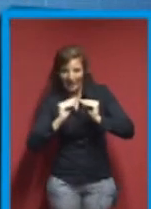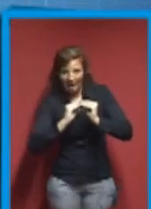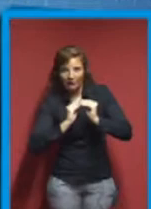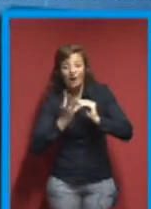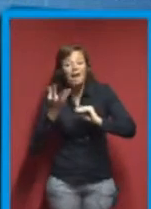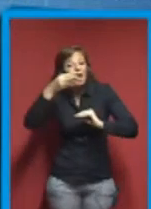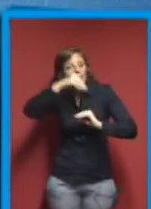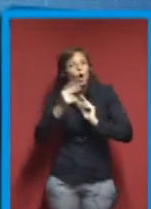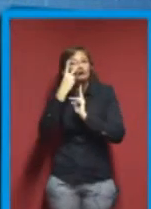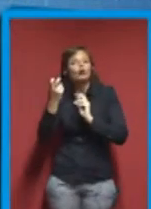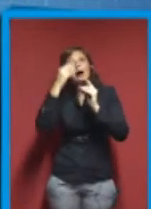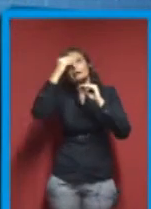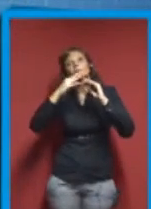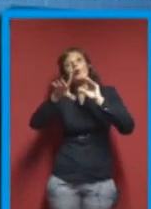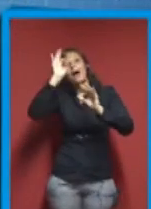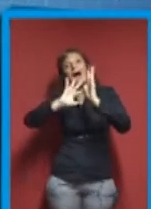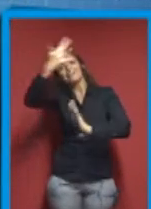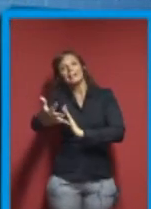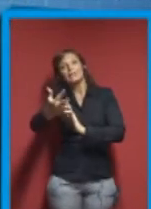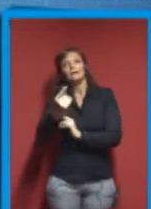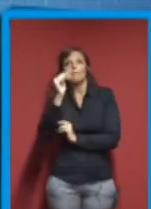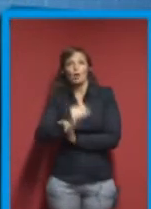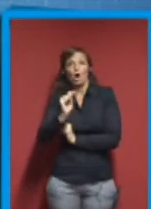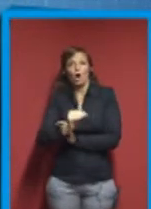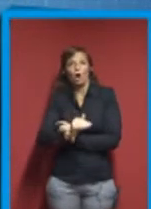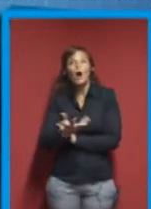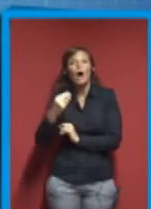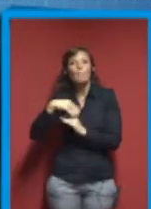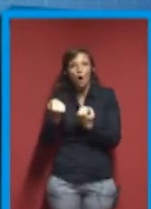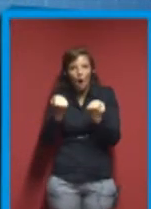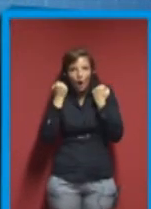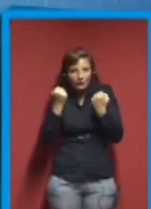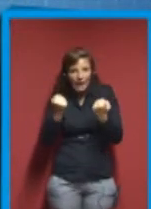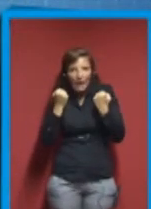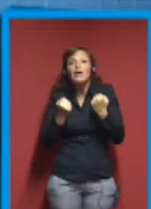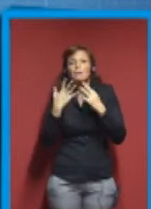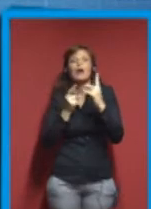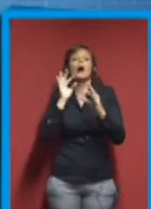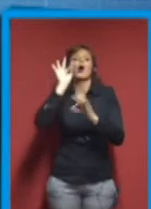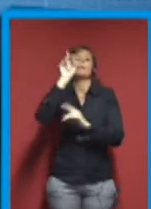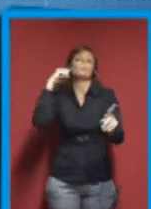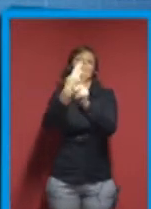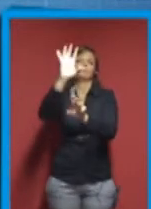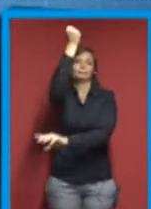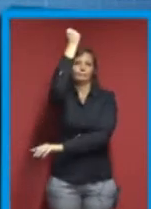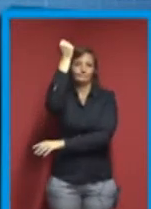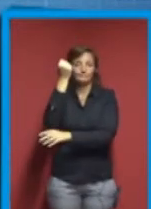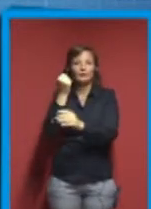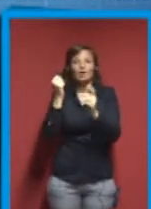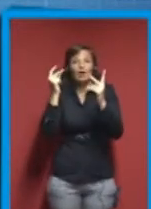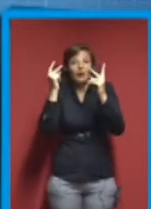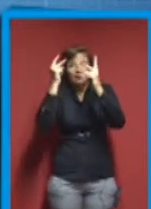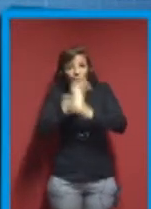anche trovare delle alternative a basso costo e molto potenti proprio per raggiungere questi obiettivi. E infatti